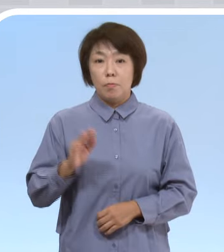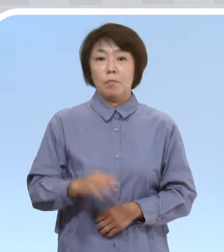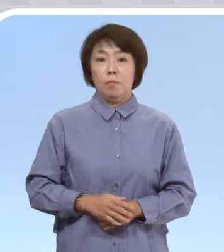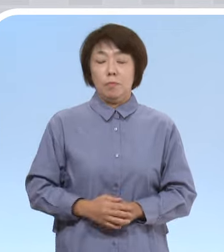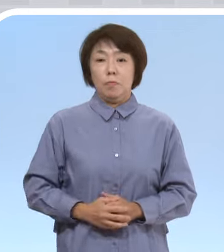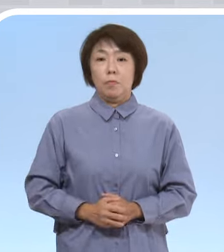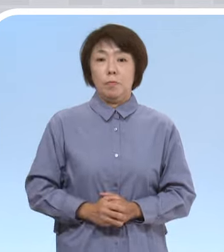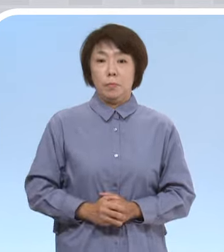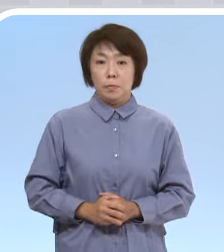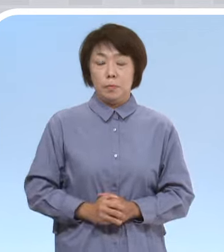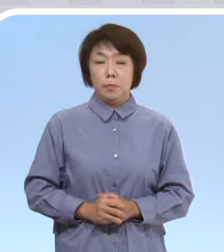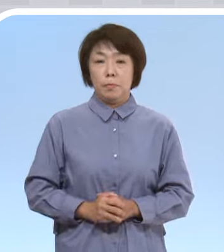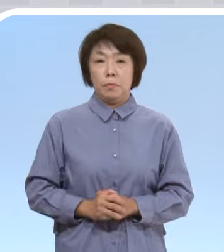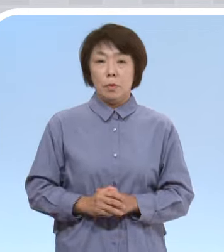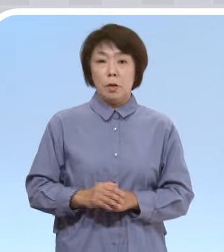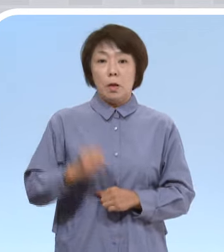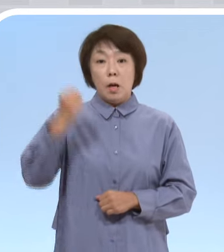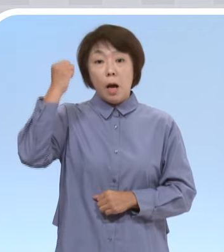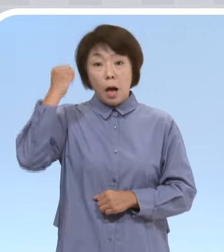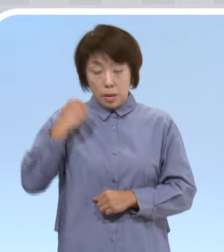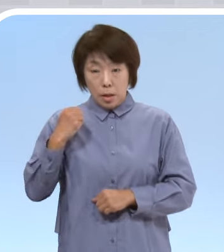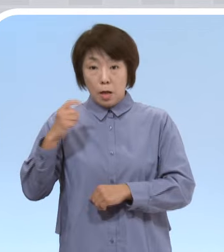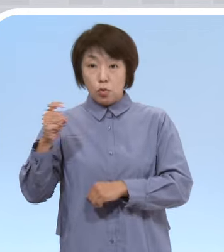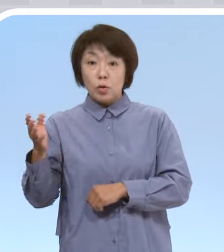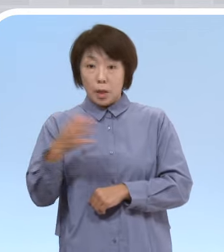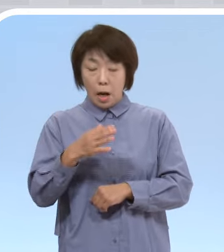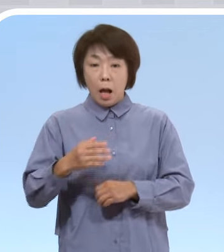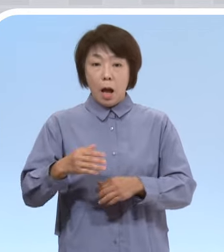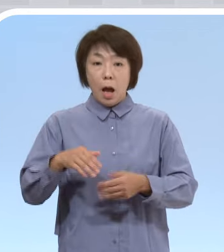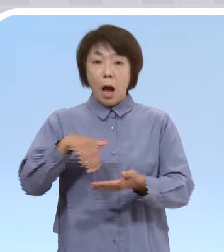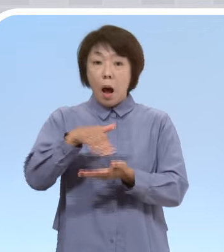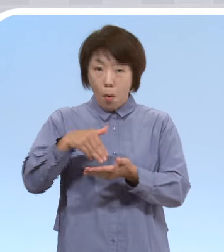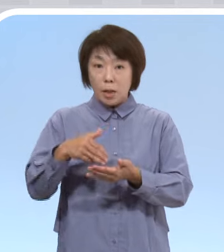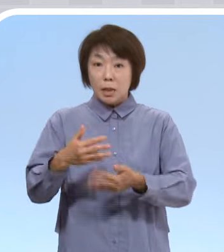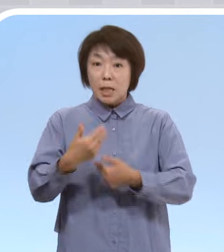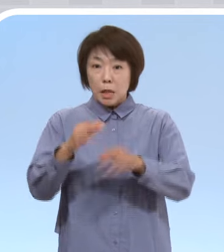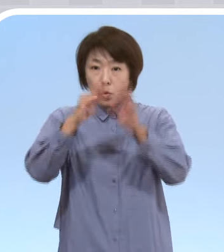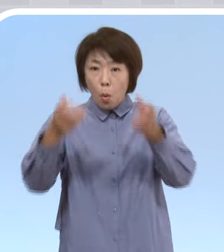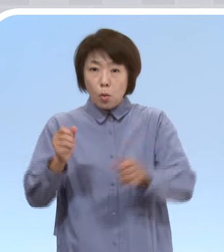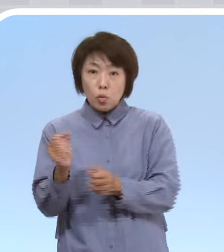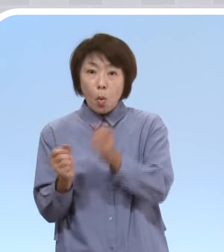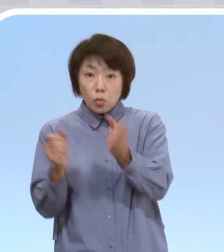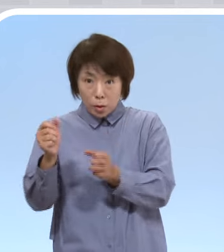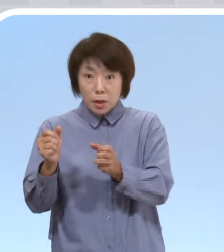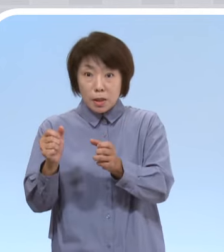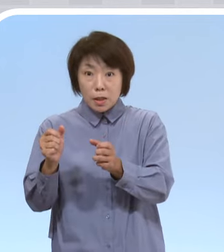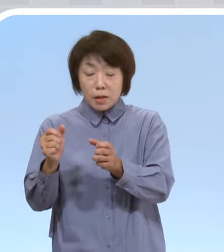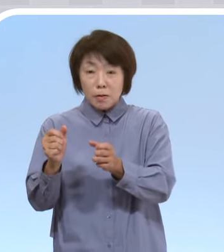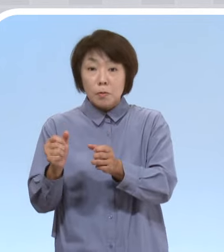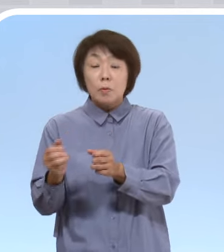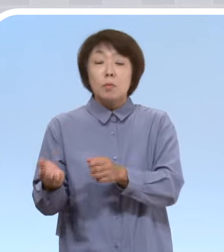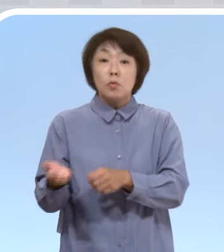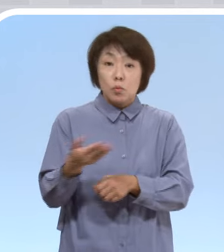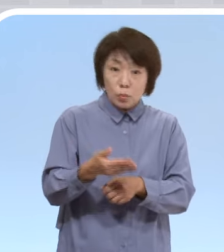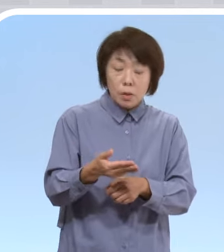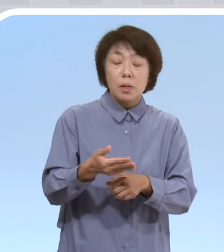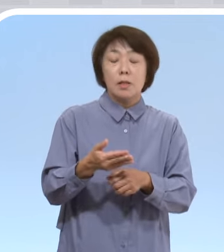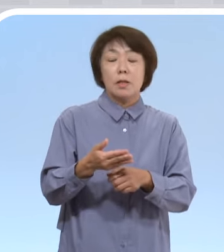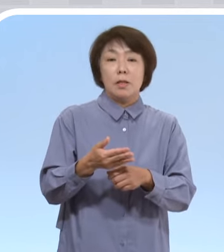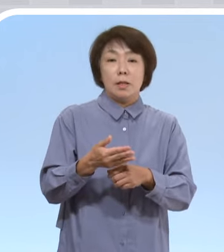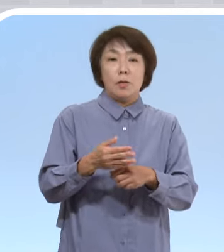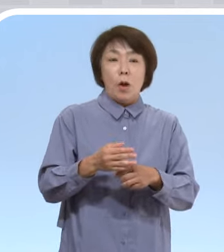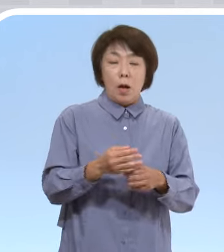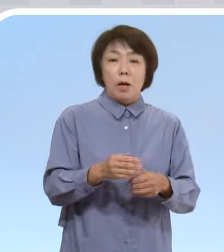2024 in 南淡路を開催します。午前10時からの淡路人形浄瑠璃恵比寿舞でのオープニングに始ま